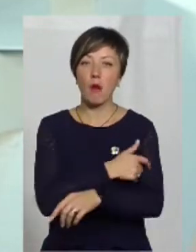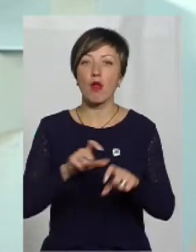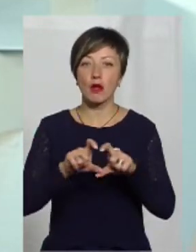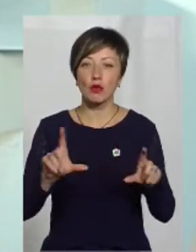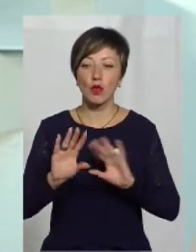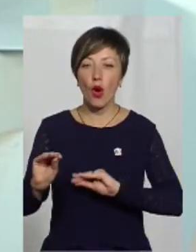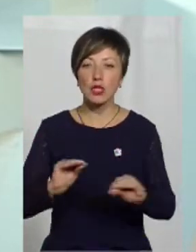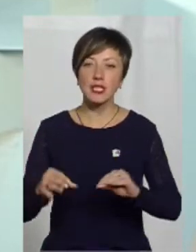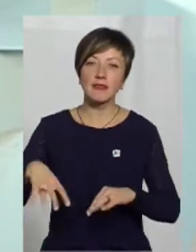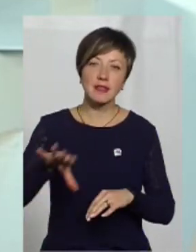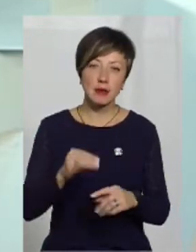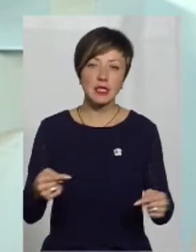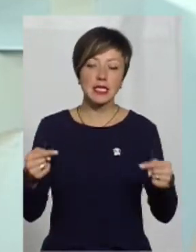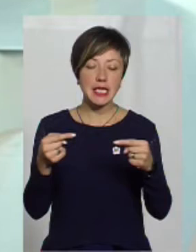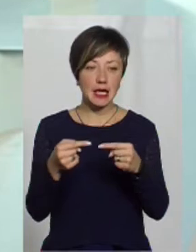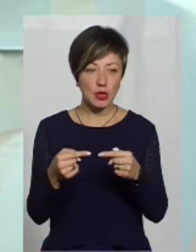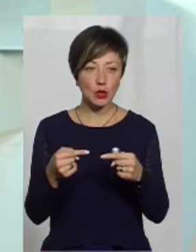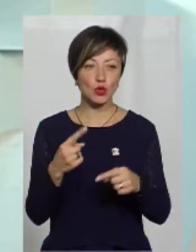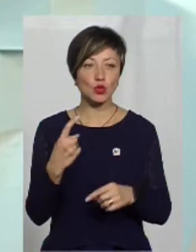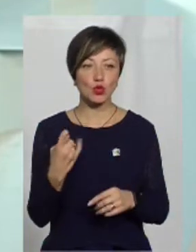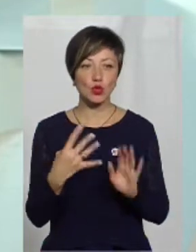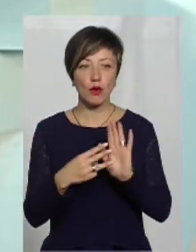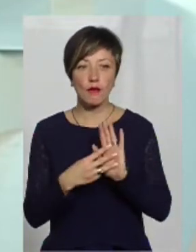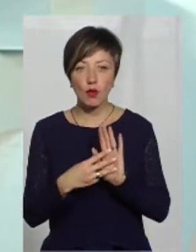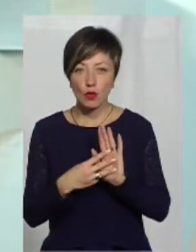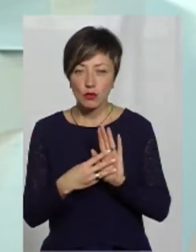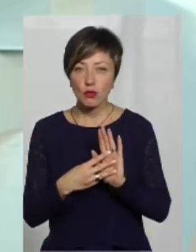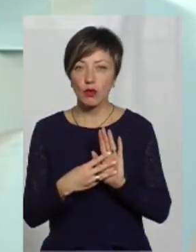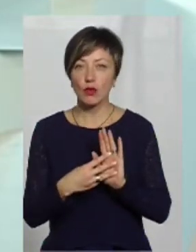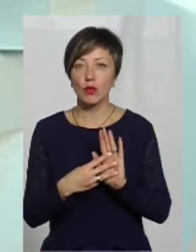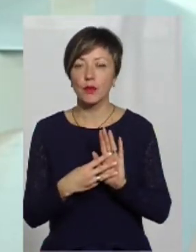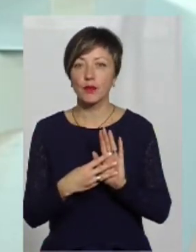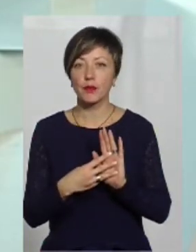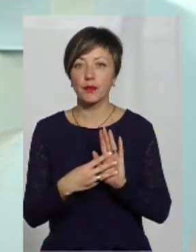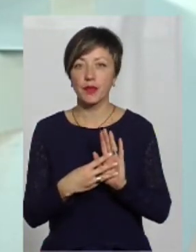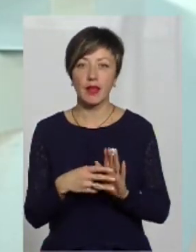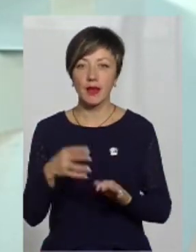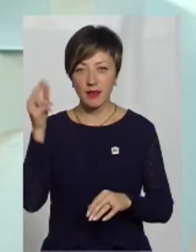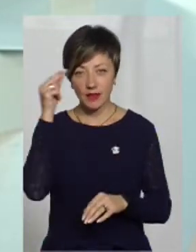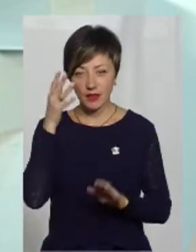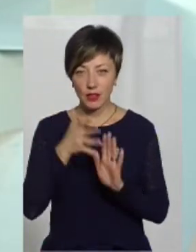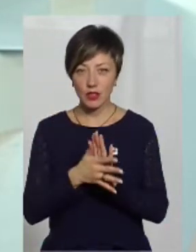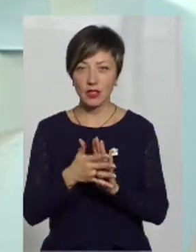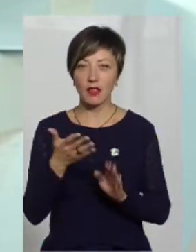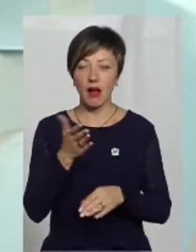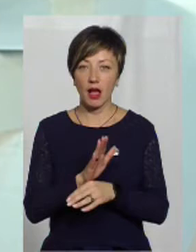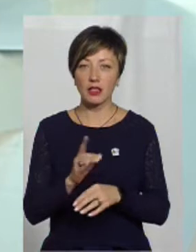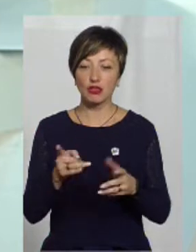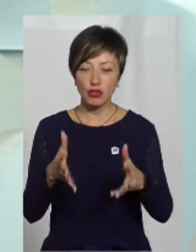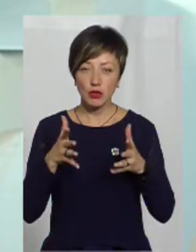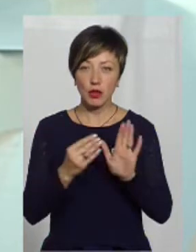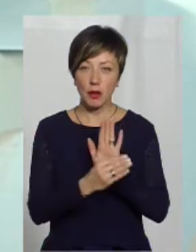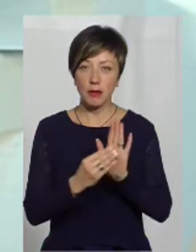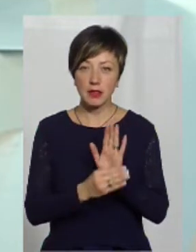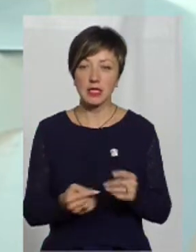будуть оснащені всім згідно 148-го, так звано, ми вже вивчили всі цей наказ, 148-й, де чітко